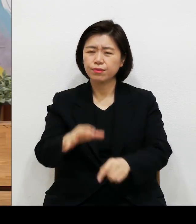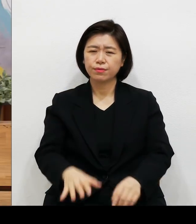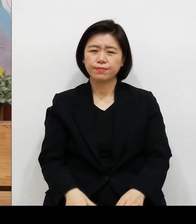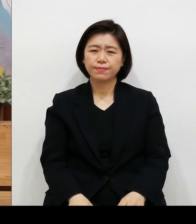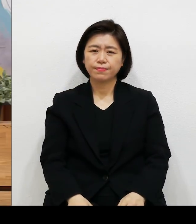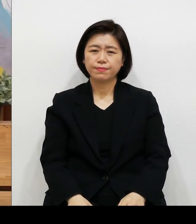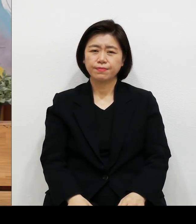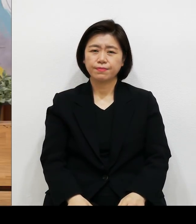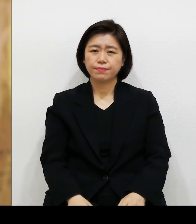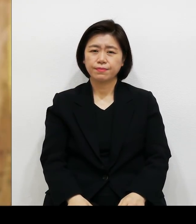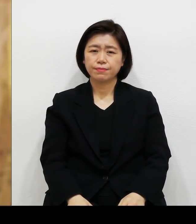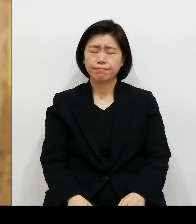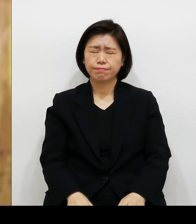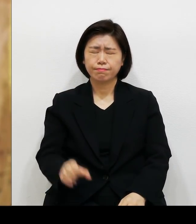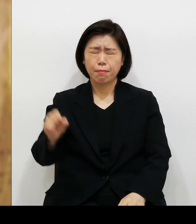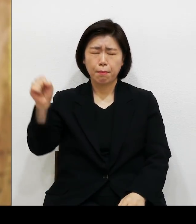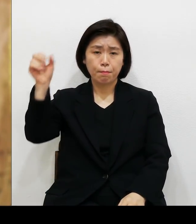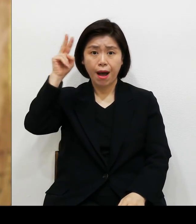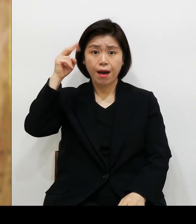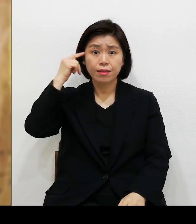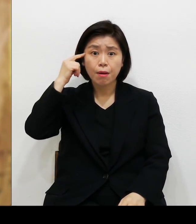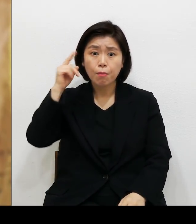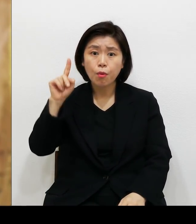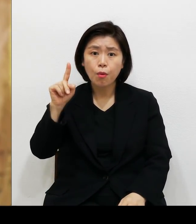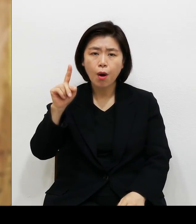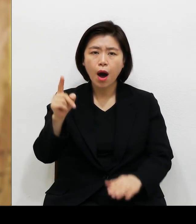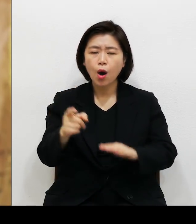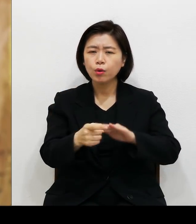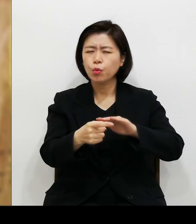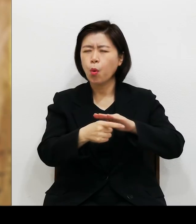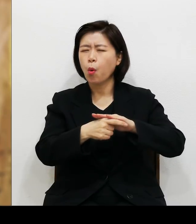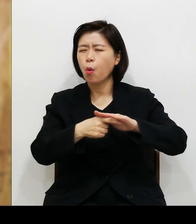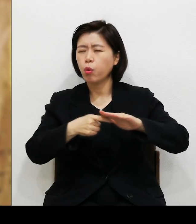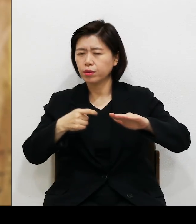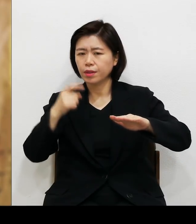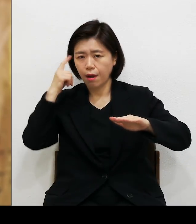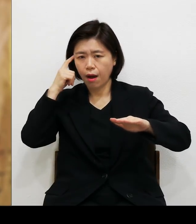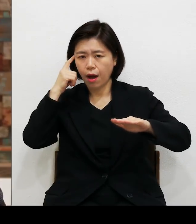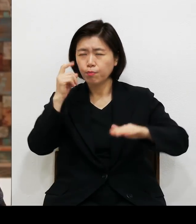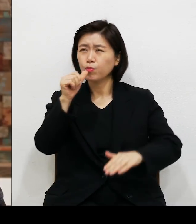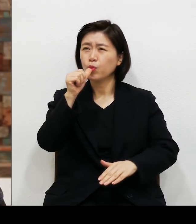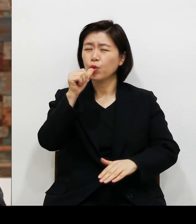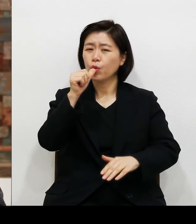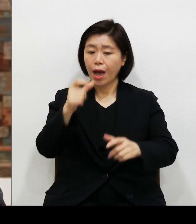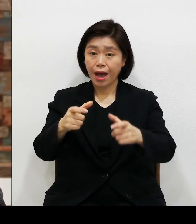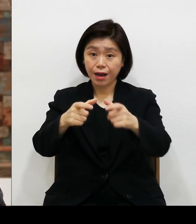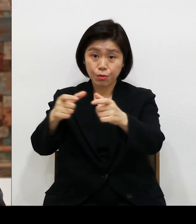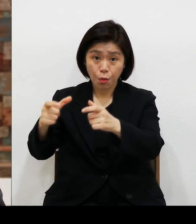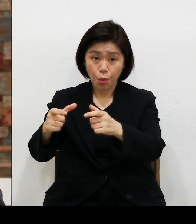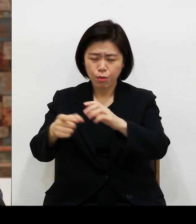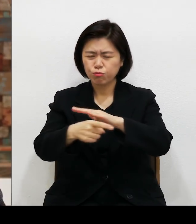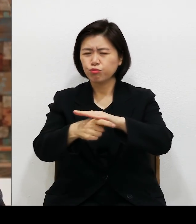그러다가 갑자기 도둑질이 생각이 나는 거예요. 이 절도가. 분유를 훔쳐야겠다.